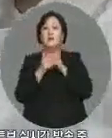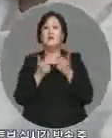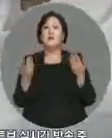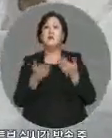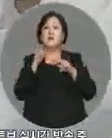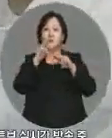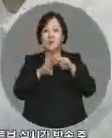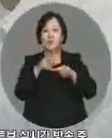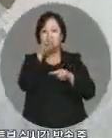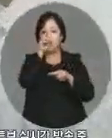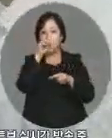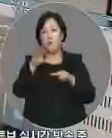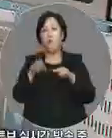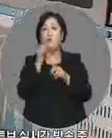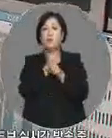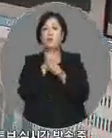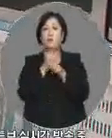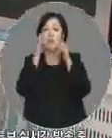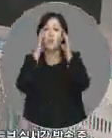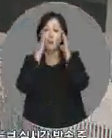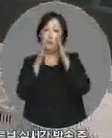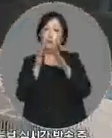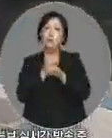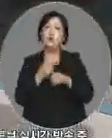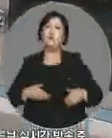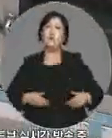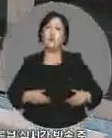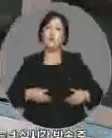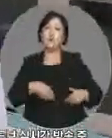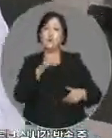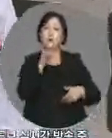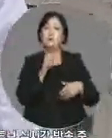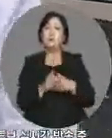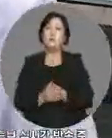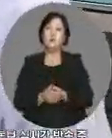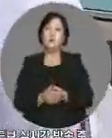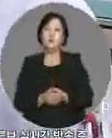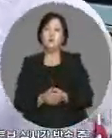제공하는 것이라는 지적에 귀 기울여야 할 때입니다. UBC 뉴스 배대원입니다.